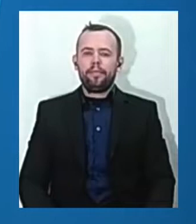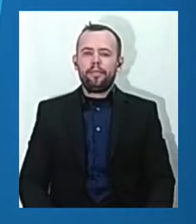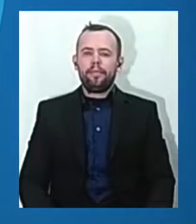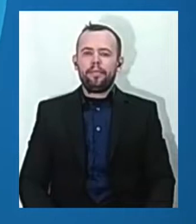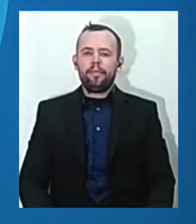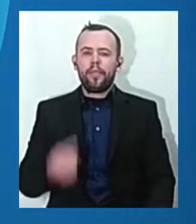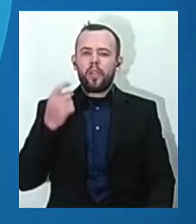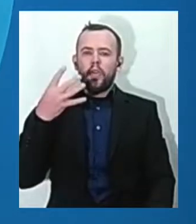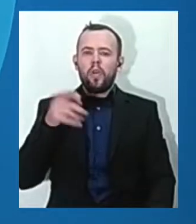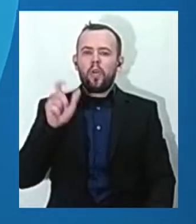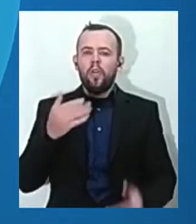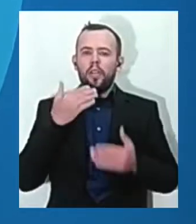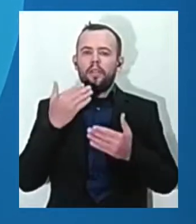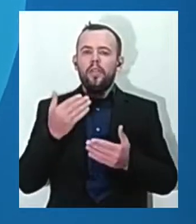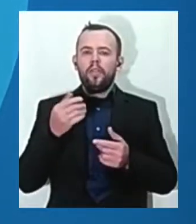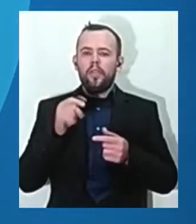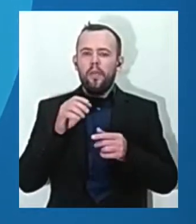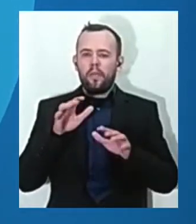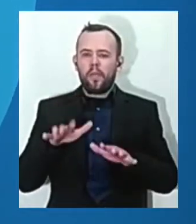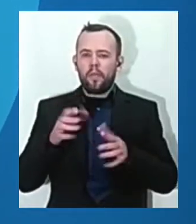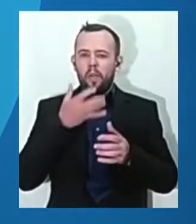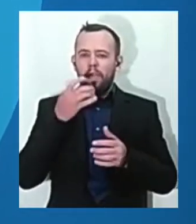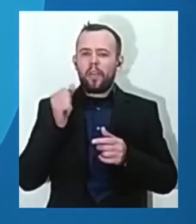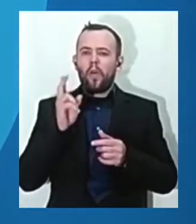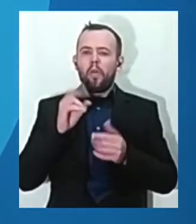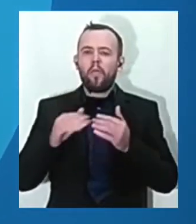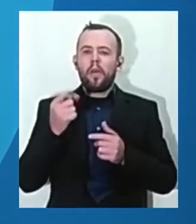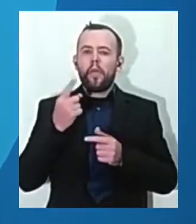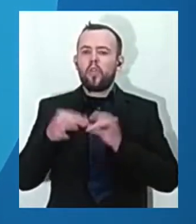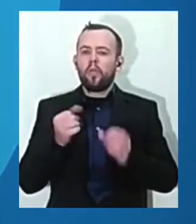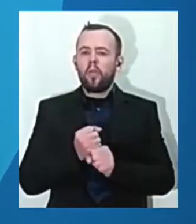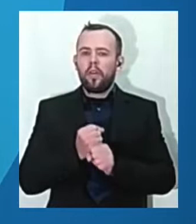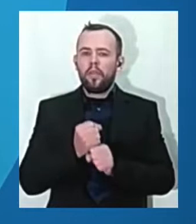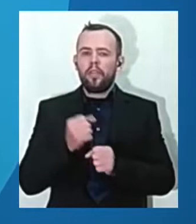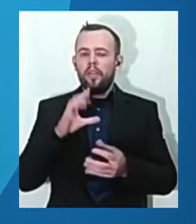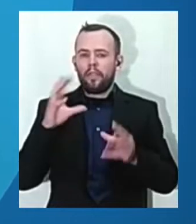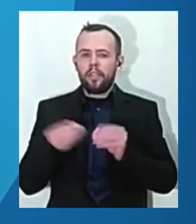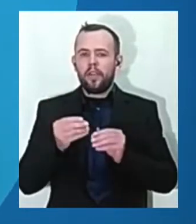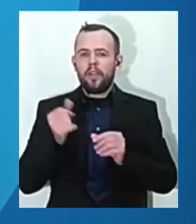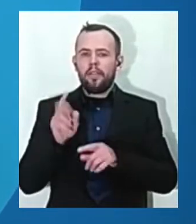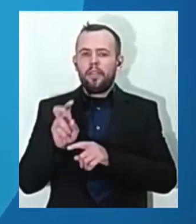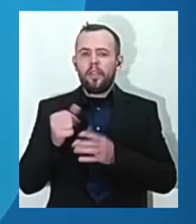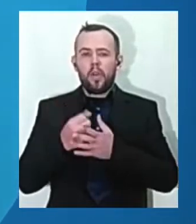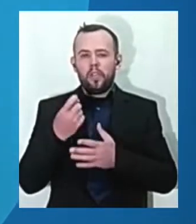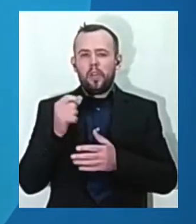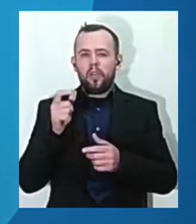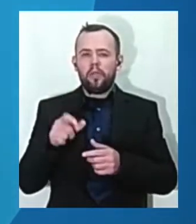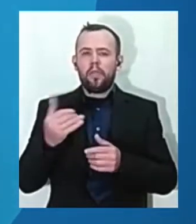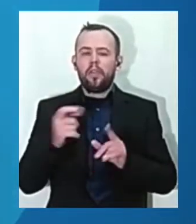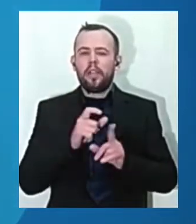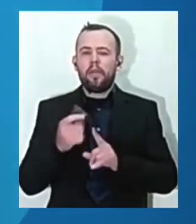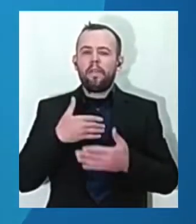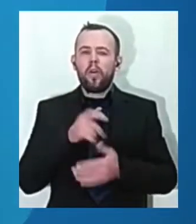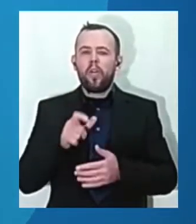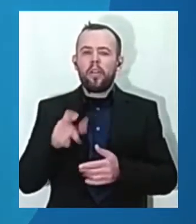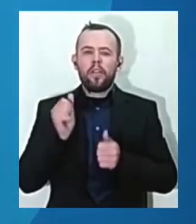140 людей звернулися до пункту обігріву на Куликовому полі за першу добу роботи. Загалом він вміщає до 200 людей. За словами волонтерів,